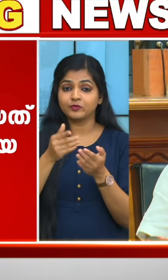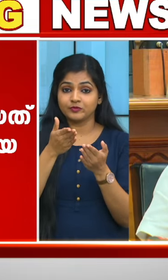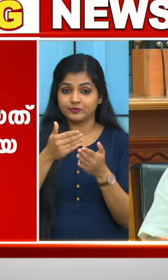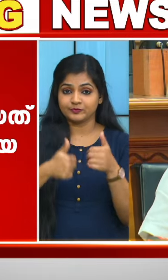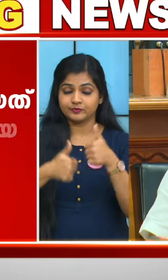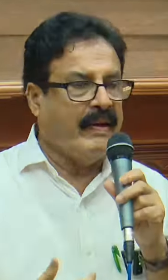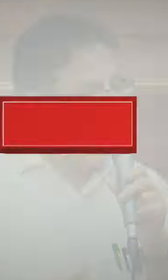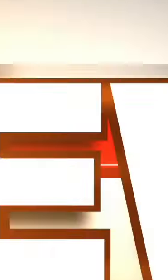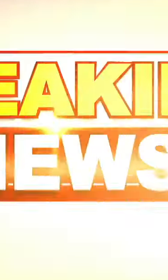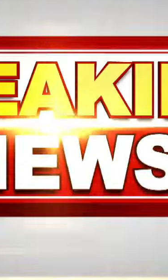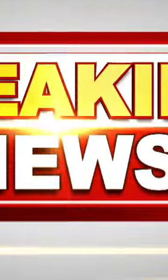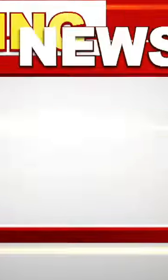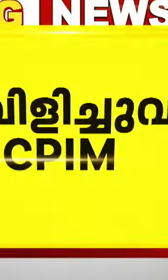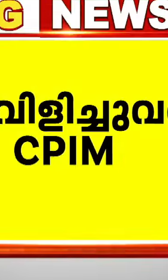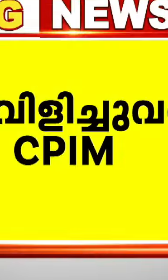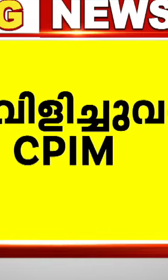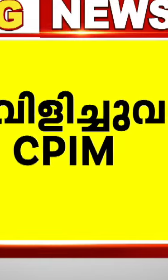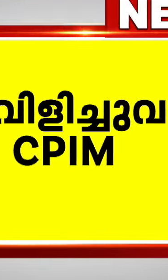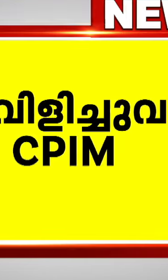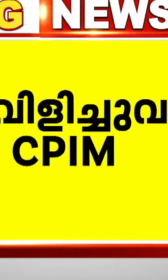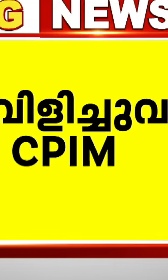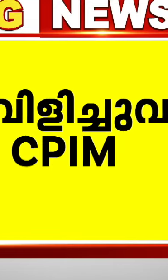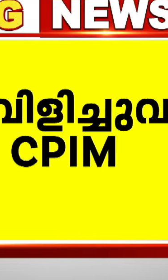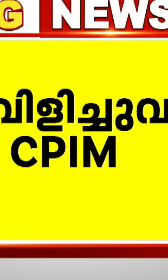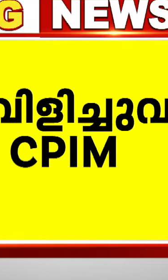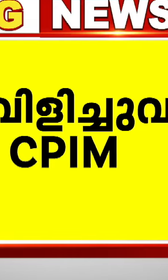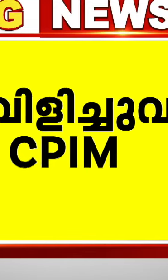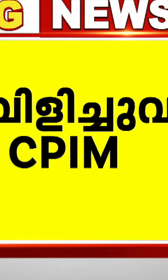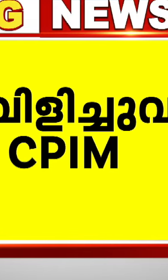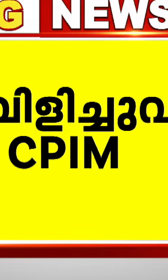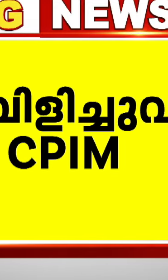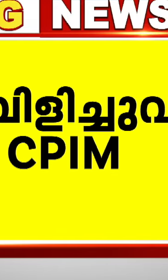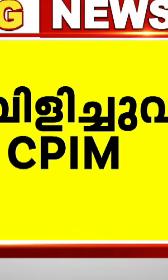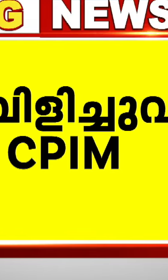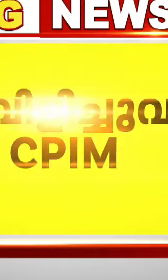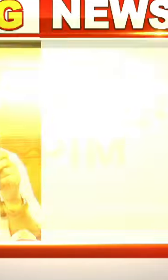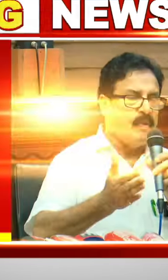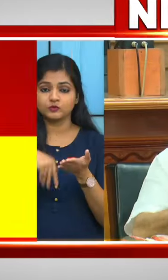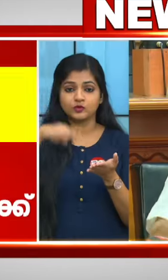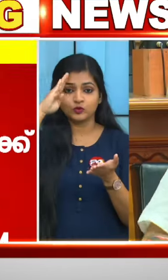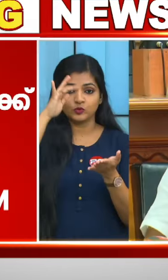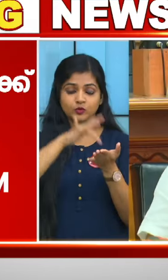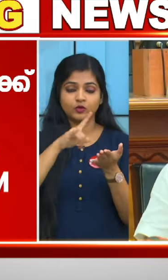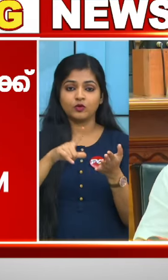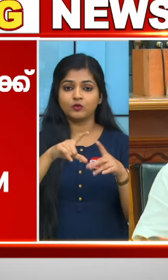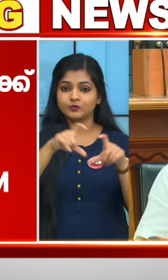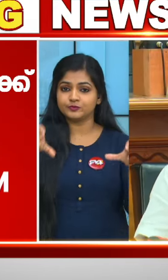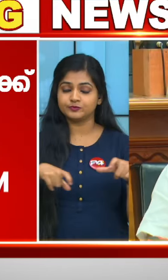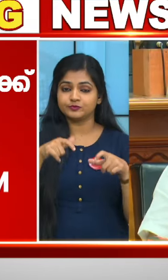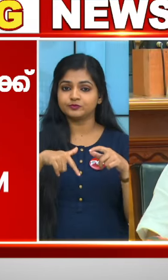എൻ്റെ മുറിയിലേക്ക് വരാൻ ഉള്ള അവകാശമില്ലേ? എൻ്റെ ചാമ്പറിൽ വന്നു. അദ്ദേഹം ഇവിടുത്തെ തൃശ്ശൂരിൻ്റെ തന്നെ ലോകസഭയുടെ സ്ഥാനാർത്ഥി